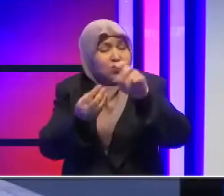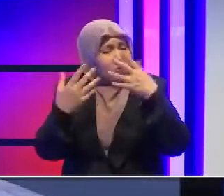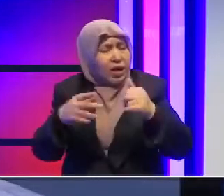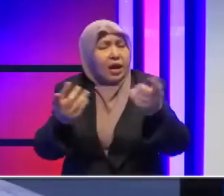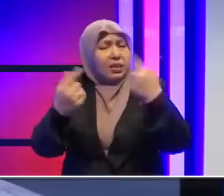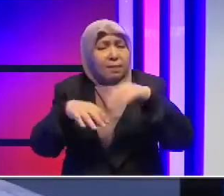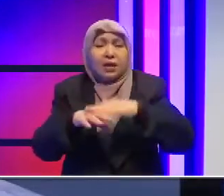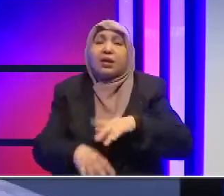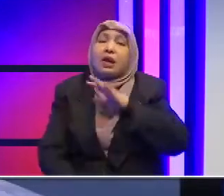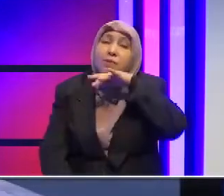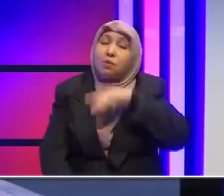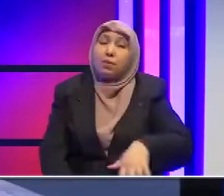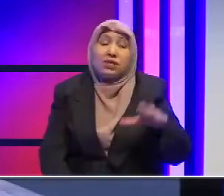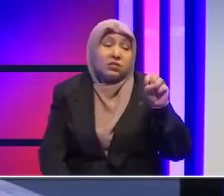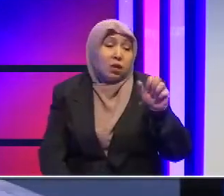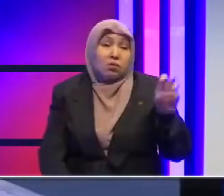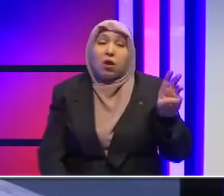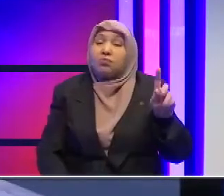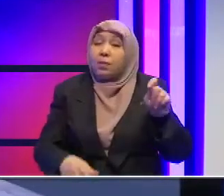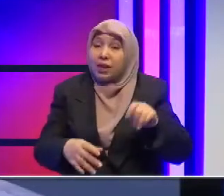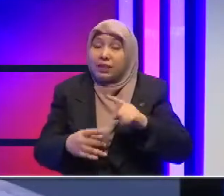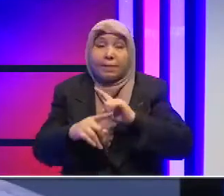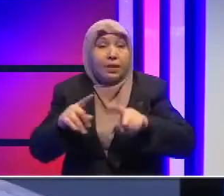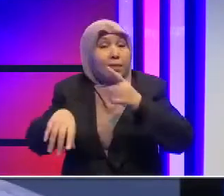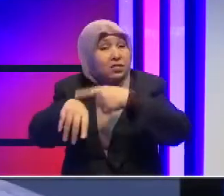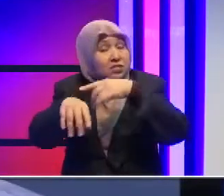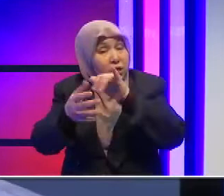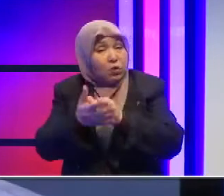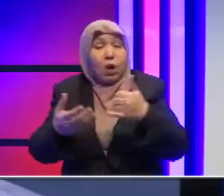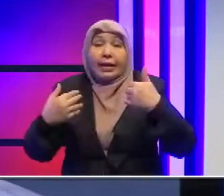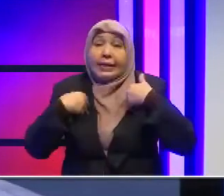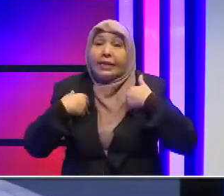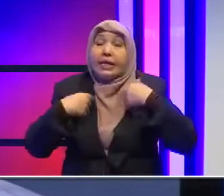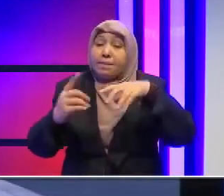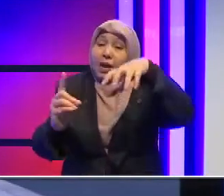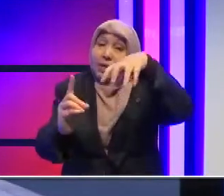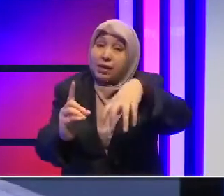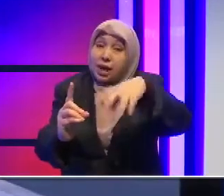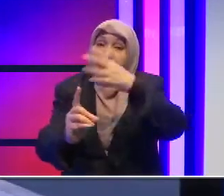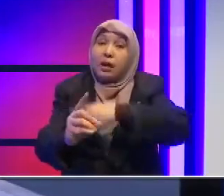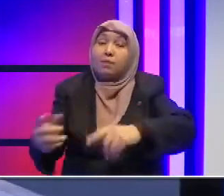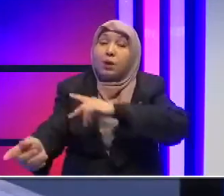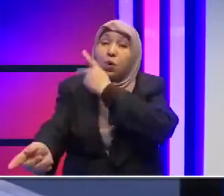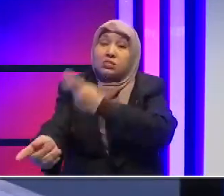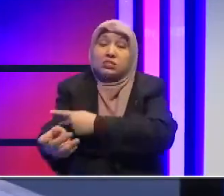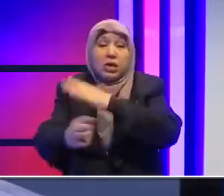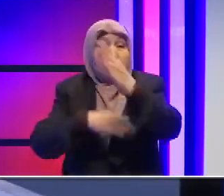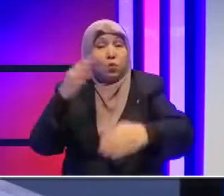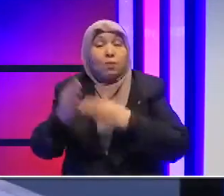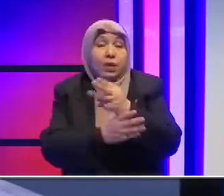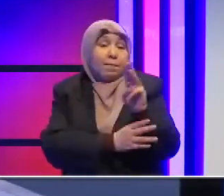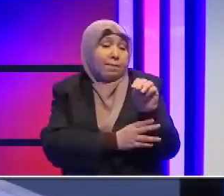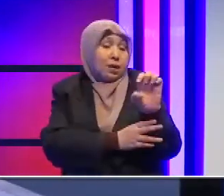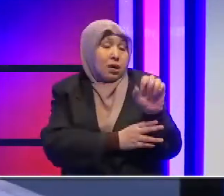kepada Nabi sallallahu alaihi wasallam, namun pada ketika itu disebabkan Nabi berada di Madinah dan yang menguasai bumi Mekah pada ketika